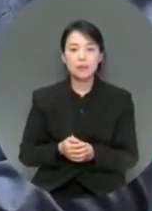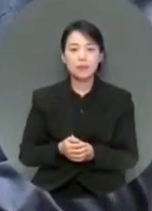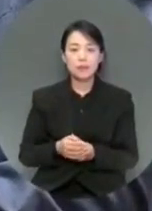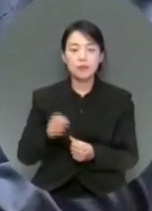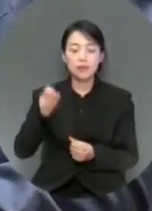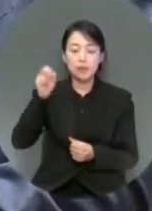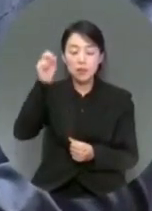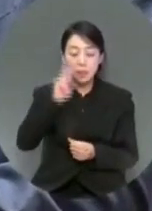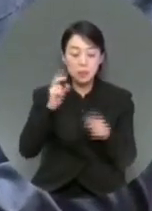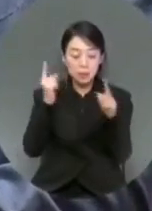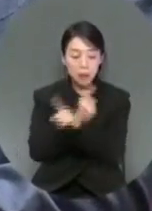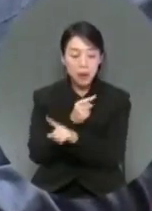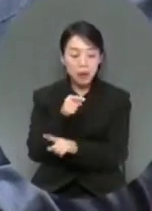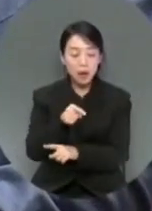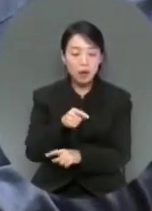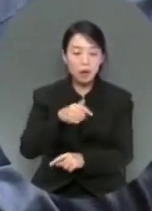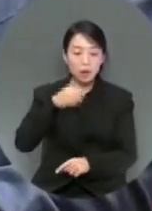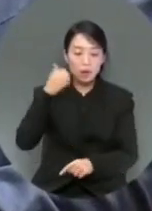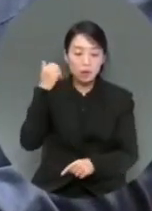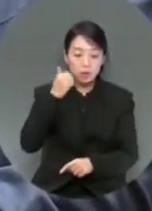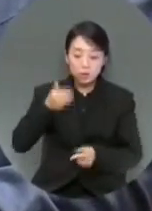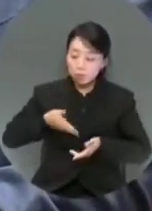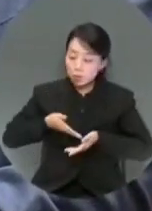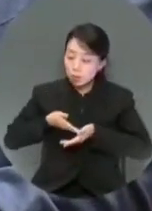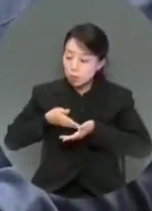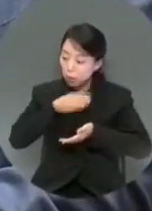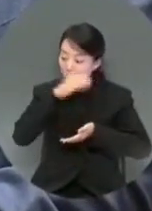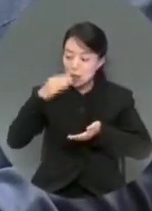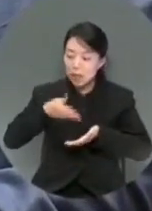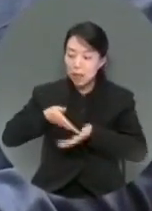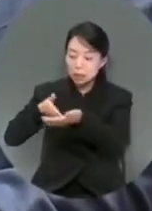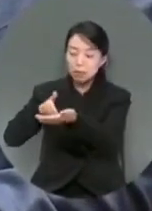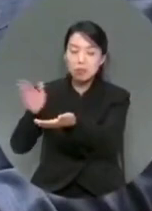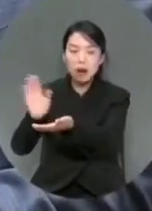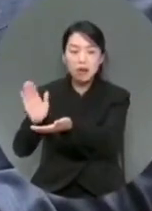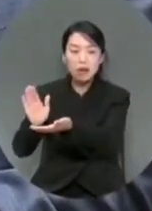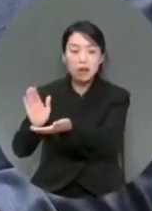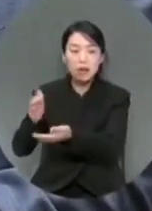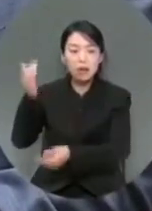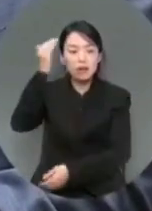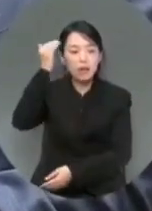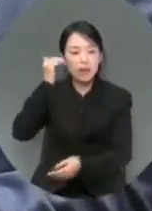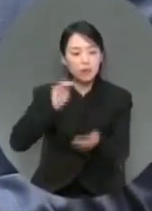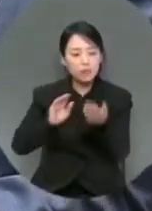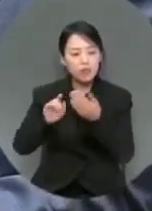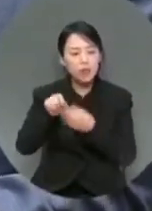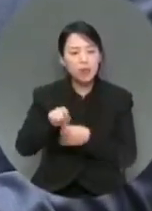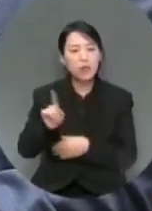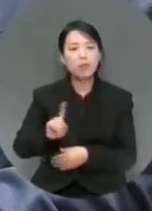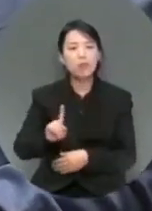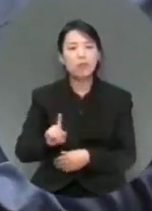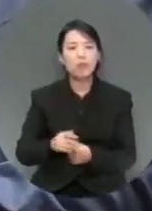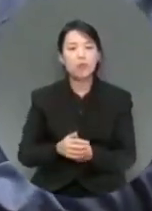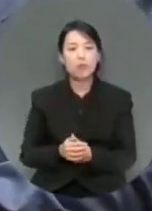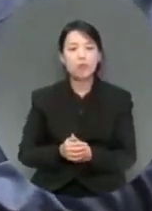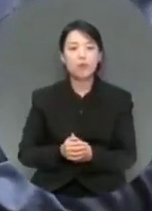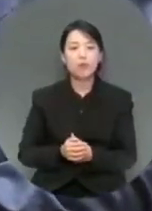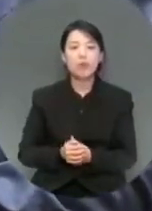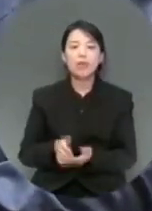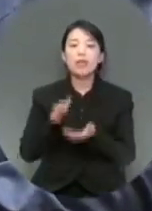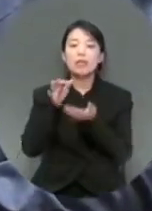변화가 있고 거기에 대해서 누구도 바른 얘기를 못하는데 어떻게 대한민국의 미래가 있겠습니까? 아니 재정 전략은 국무인들이